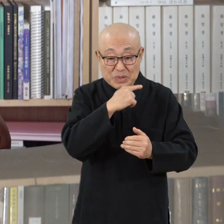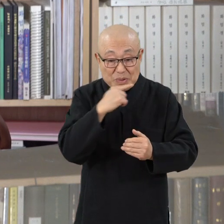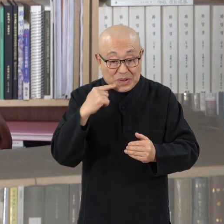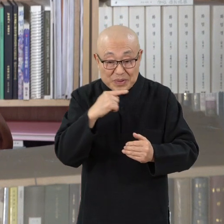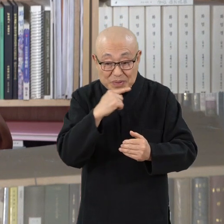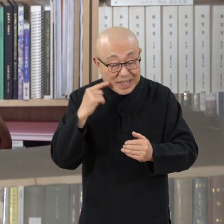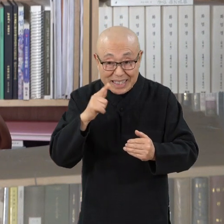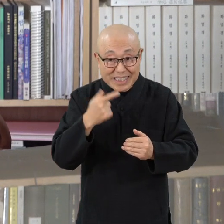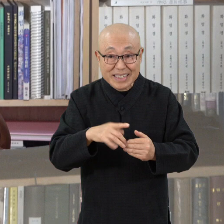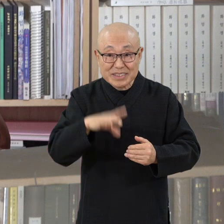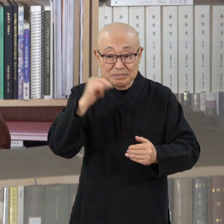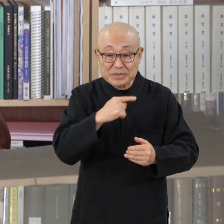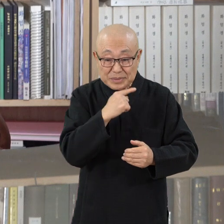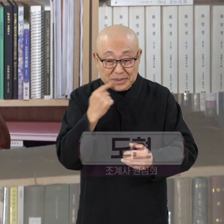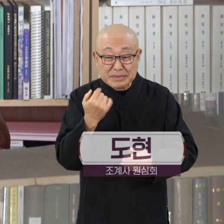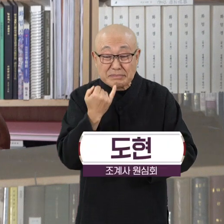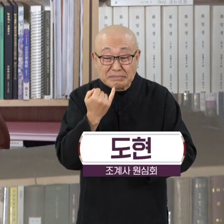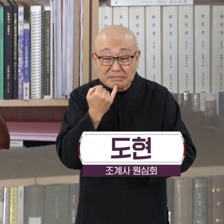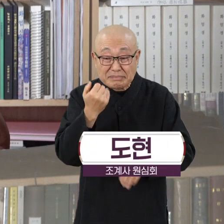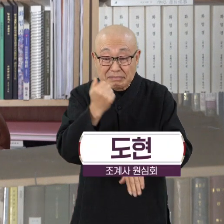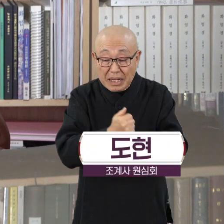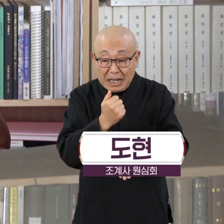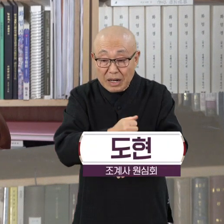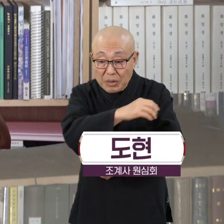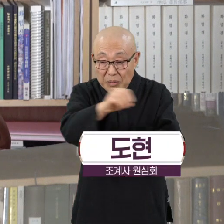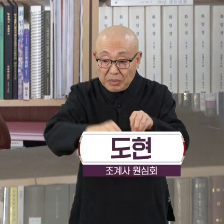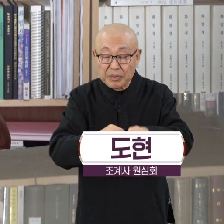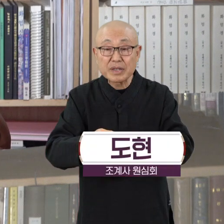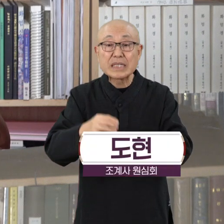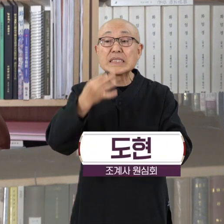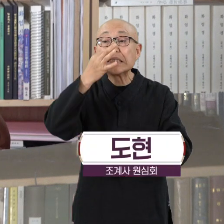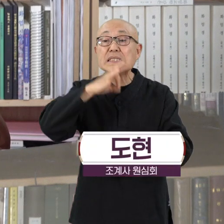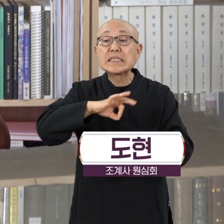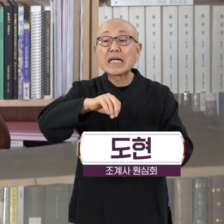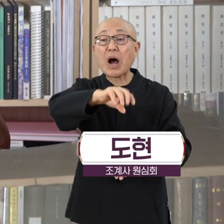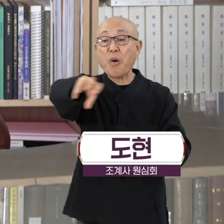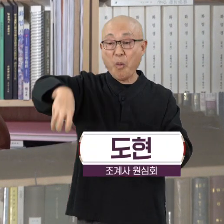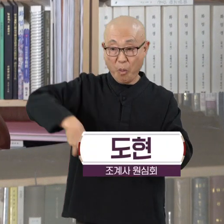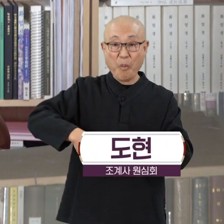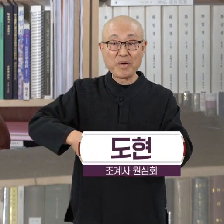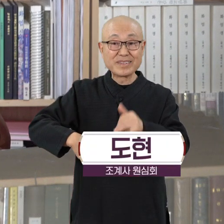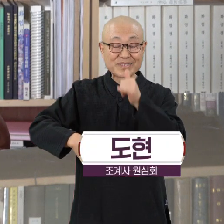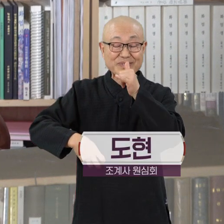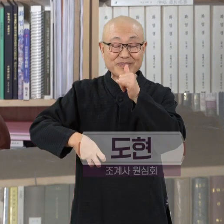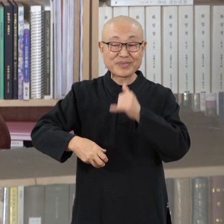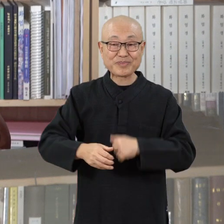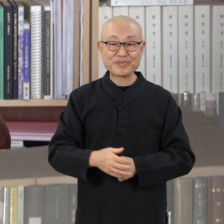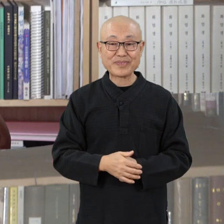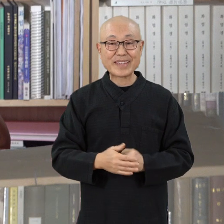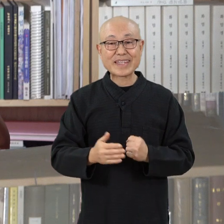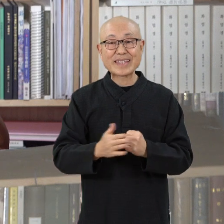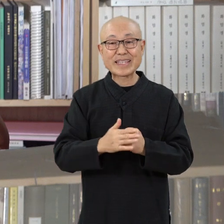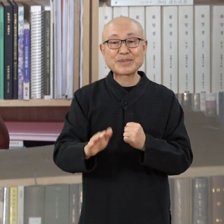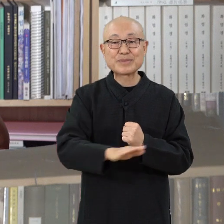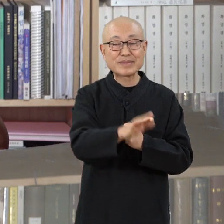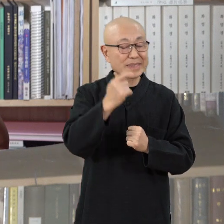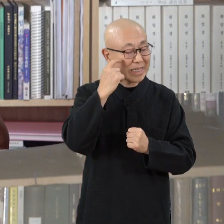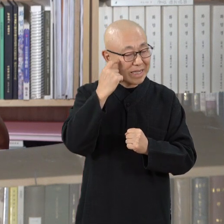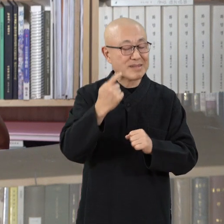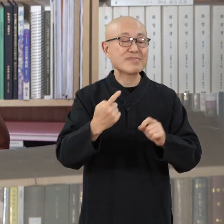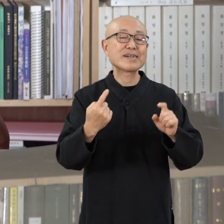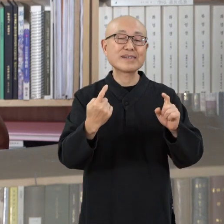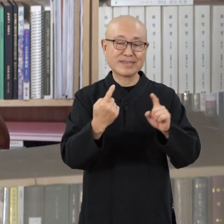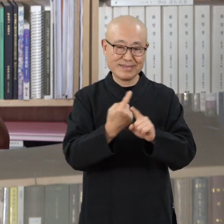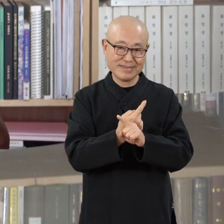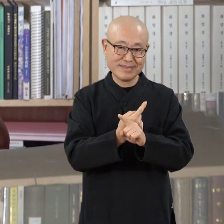것도 아니에요. 그러다 보면은 이익이 더 많을 때가 많습니다. 그러니까 우리가 생각을